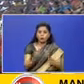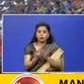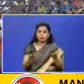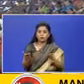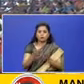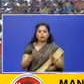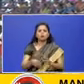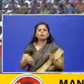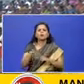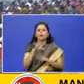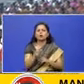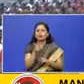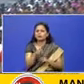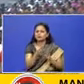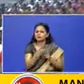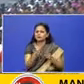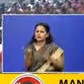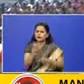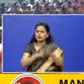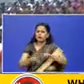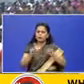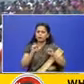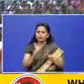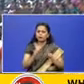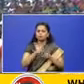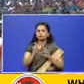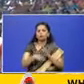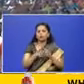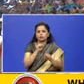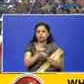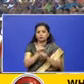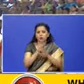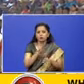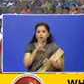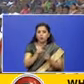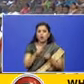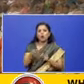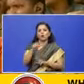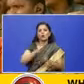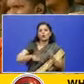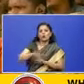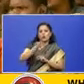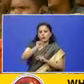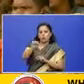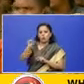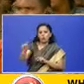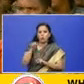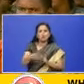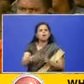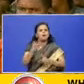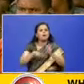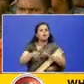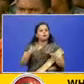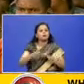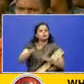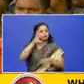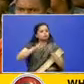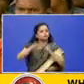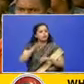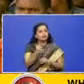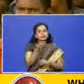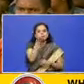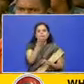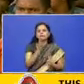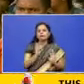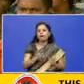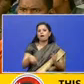एक बहुभाषक प्रोजेक्ट पर भी काम कर रही है, जो स्थानीय भाषाओं को सीखने के तरीके को आसान बनाता